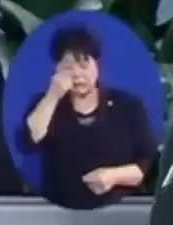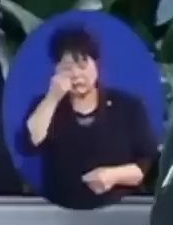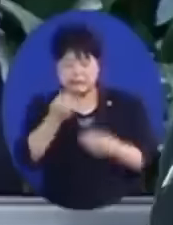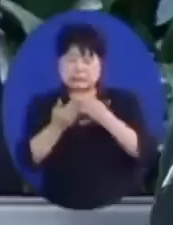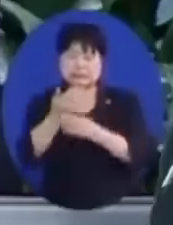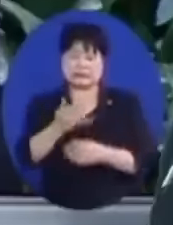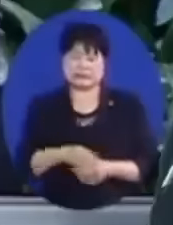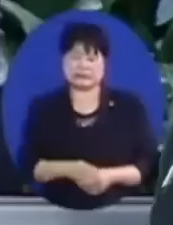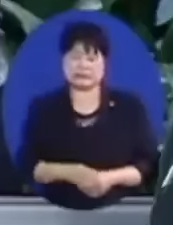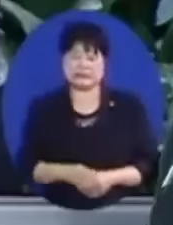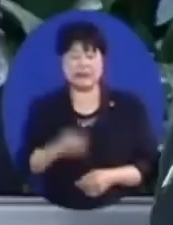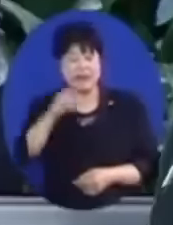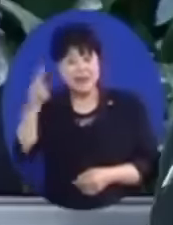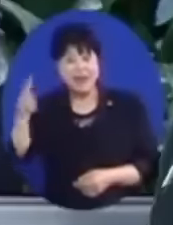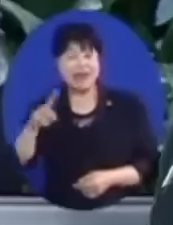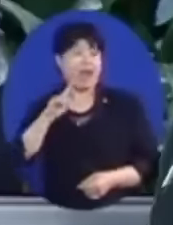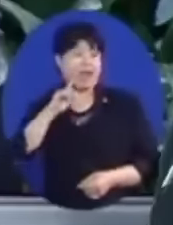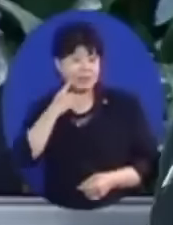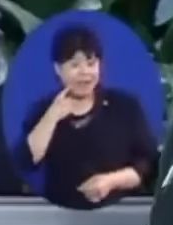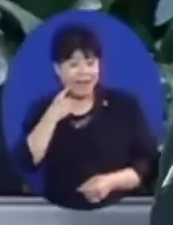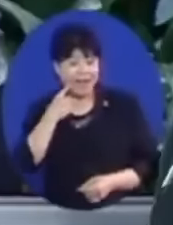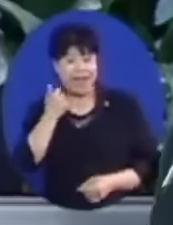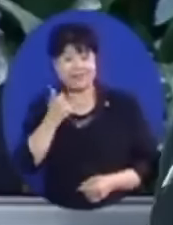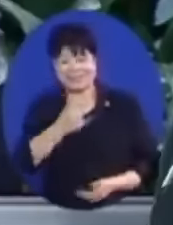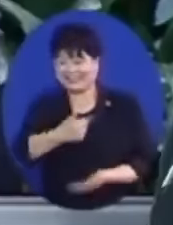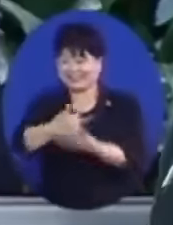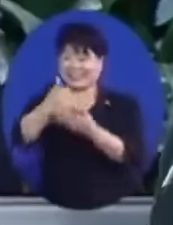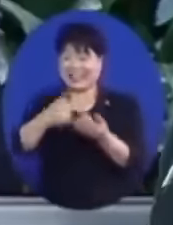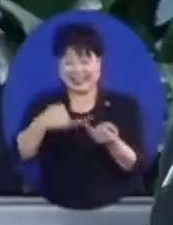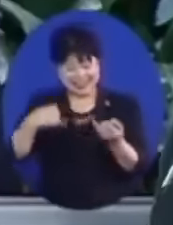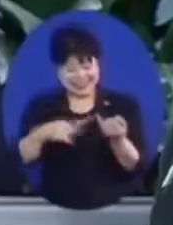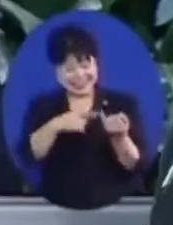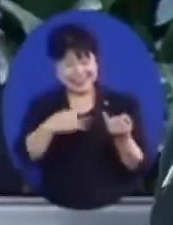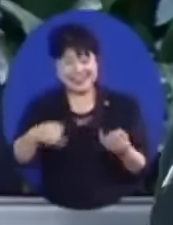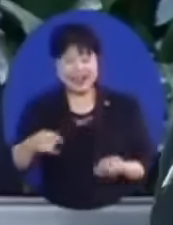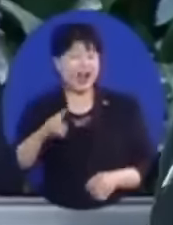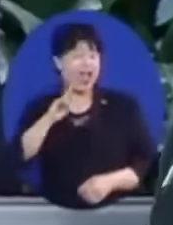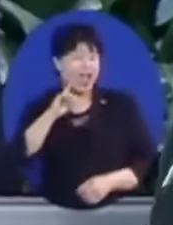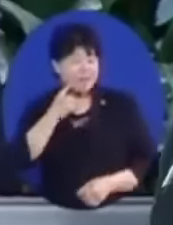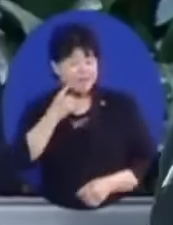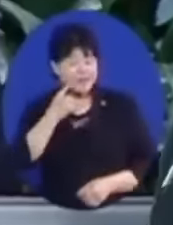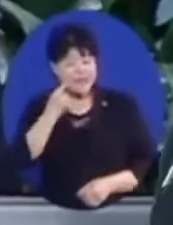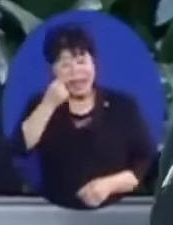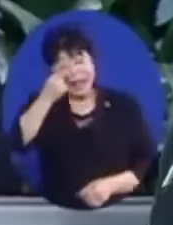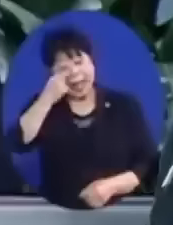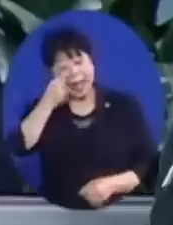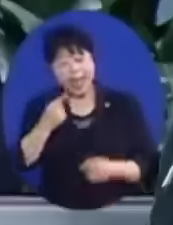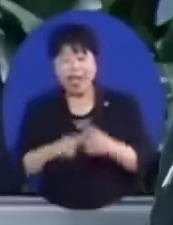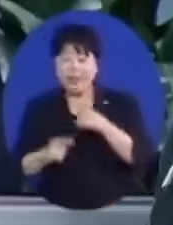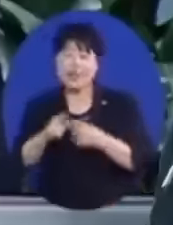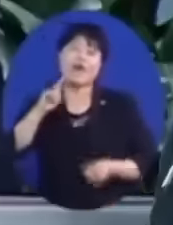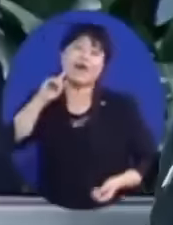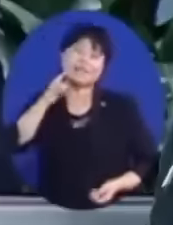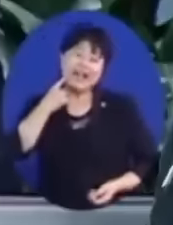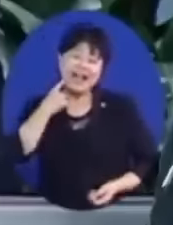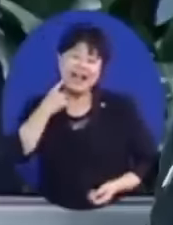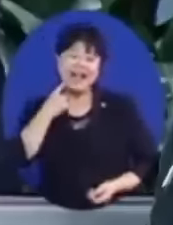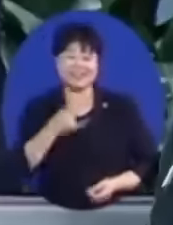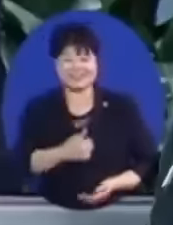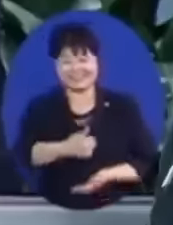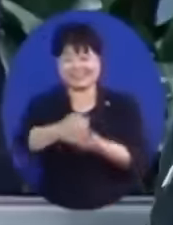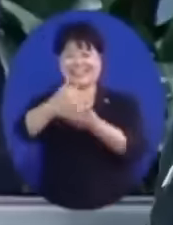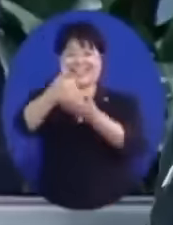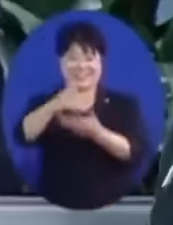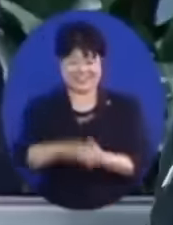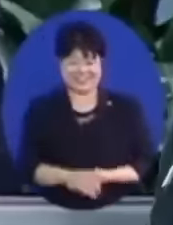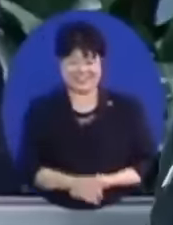안아주면서 야, 너 이쁘구나. 그렇지 않더라도 이쁜 얼굴에 빨간 여드름까지 났으니까 더 이쁘구나. 아,